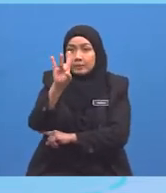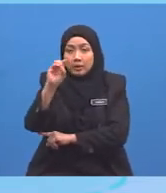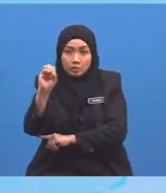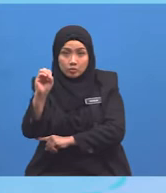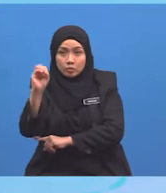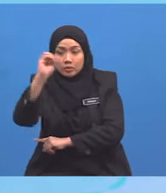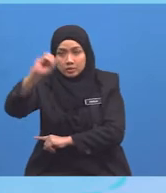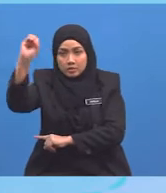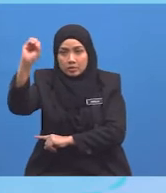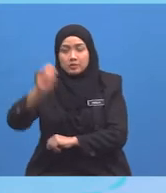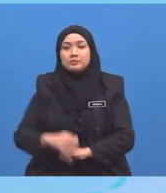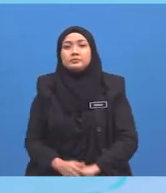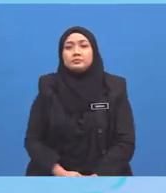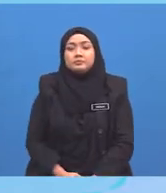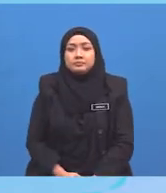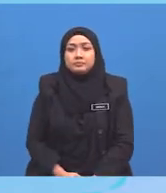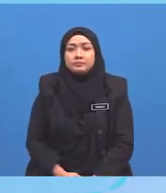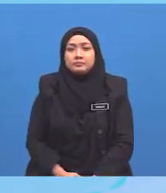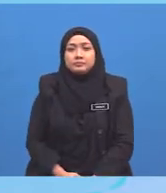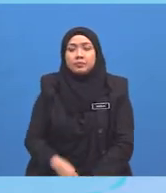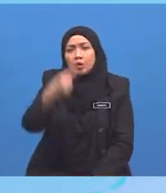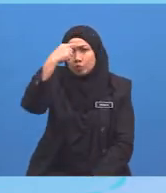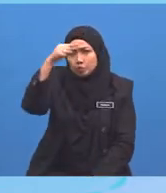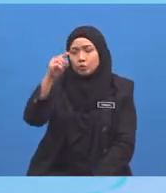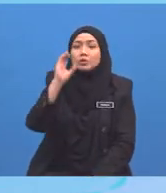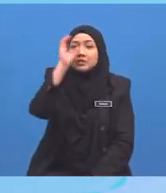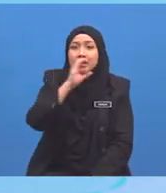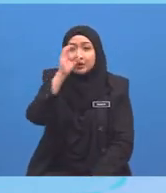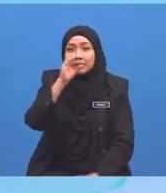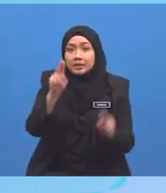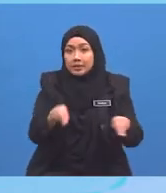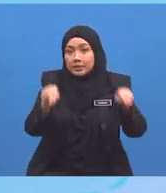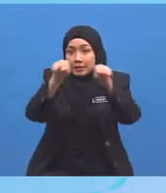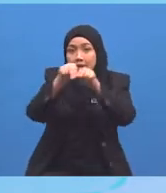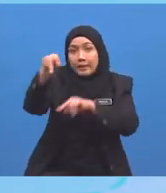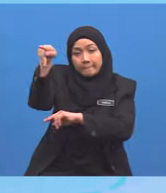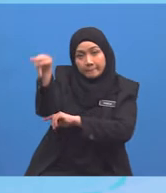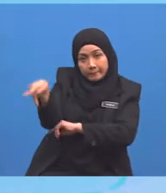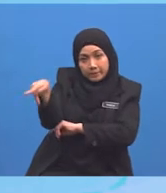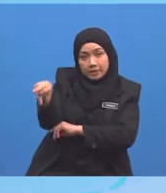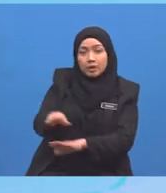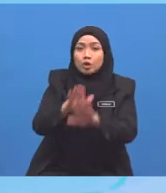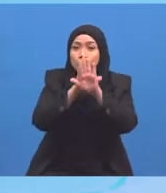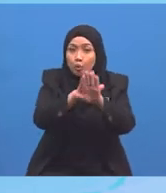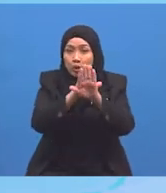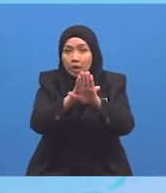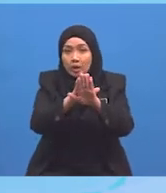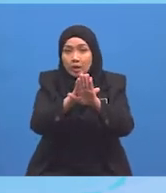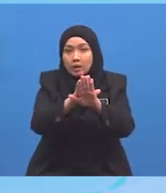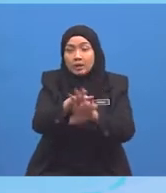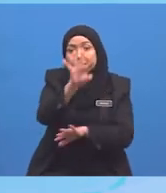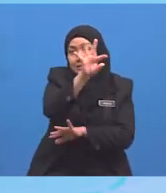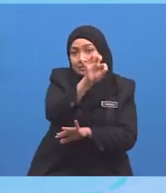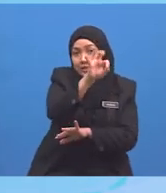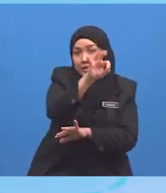180 darjah. Untuk mencari nilai P, kita akan tolak 90